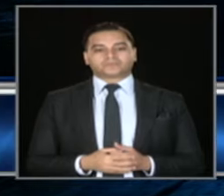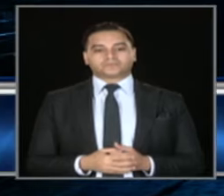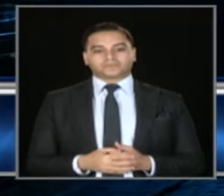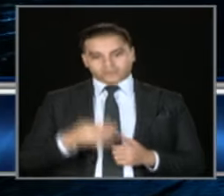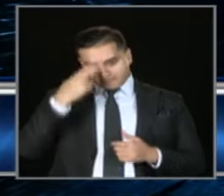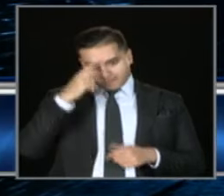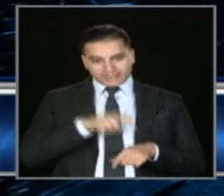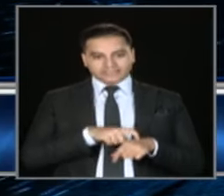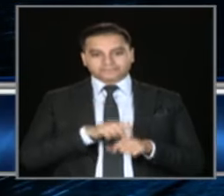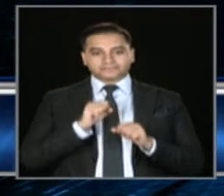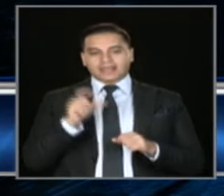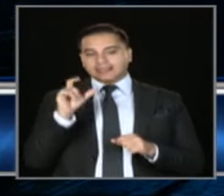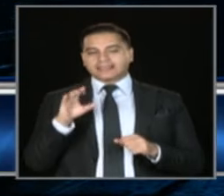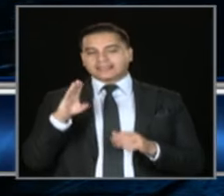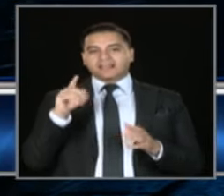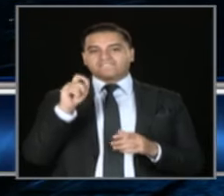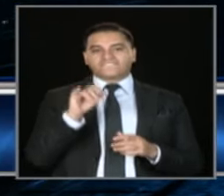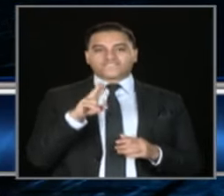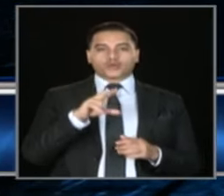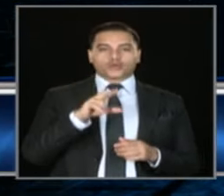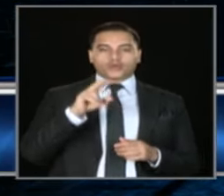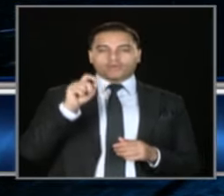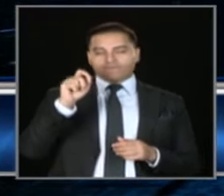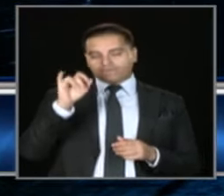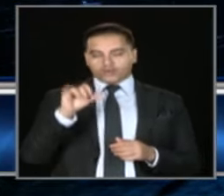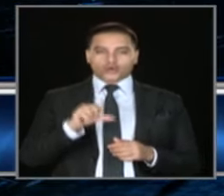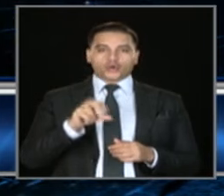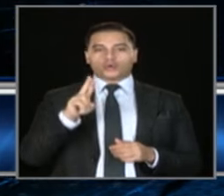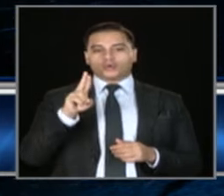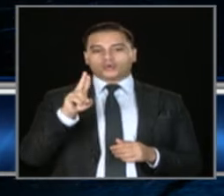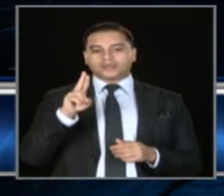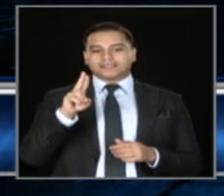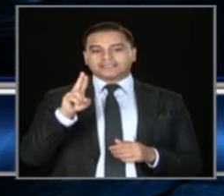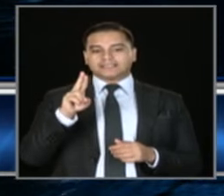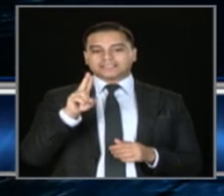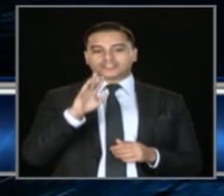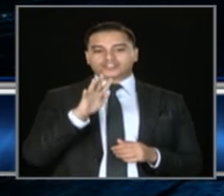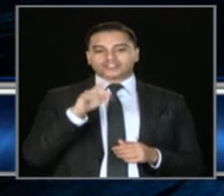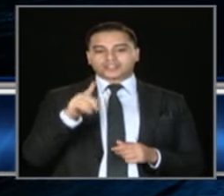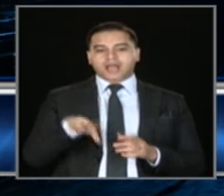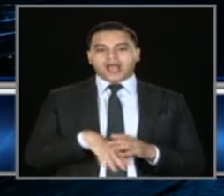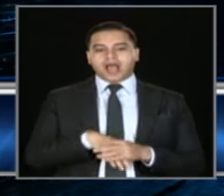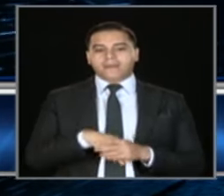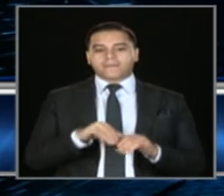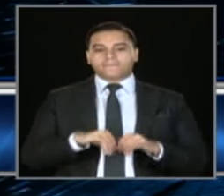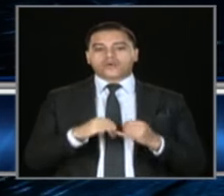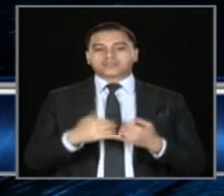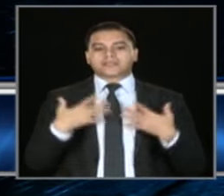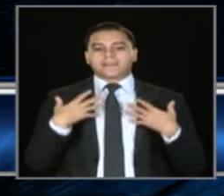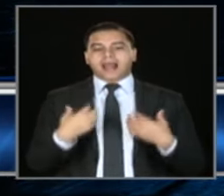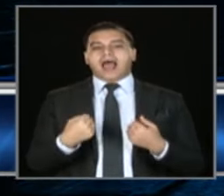ما هي جنسية نيك فيوتيتش مؤسس منظمة الحياة بدون أطراف؟